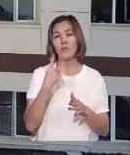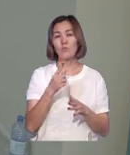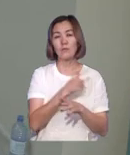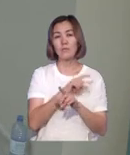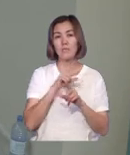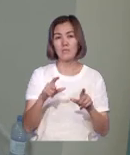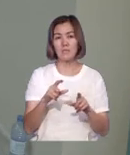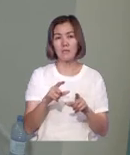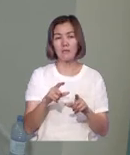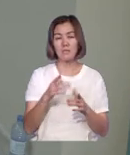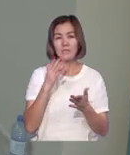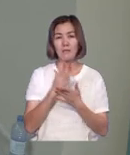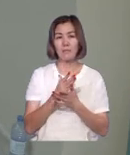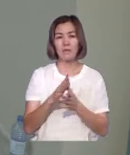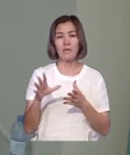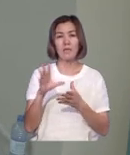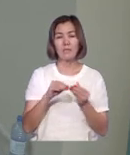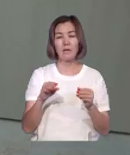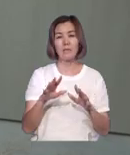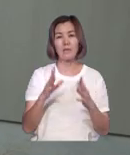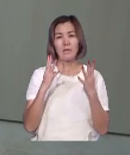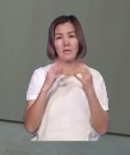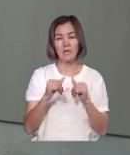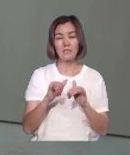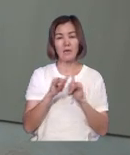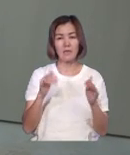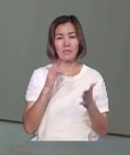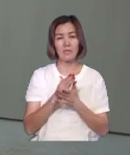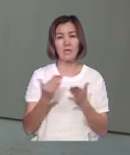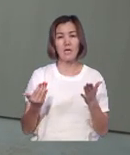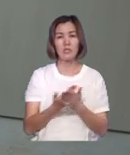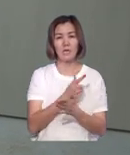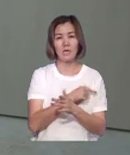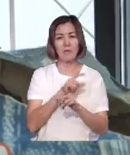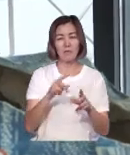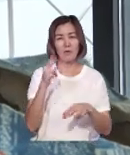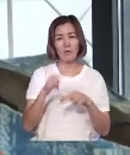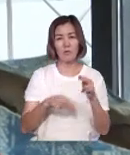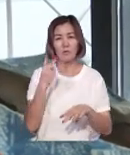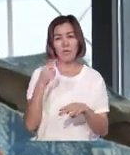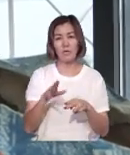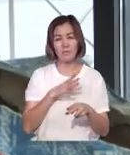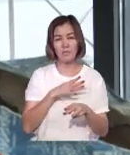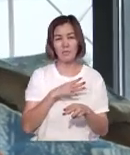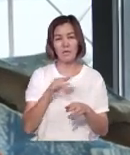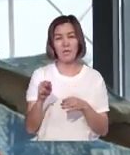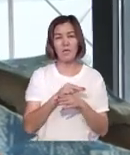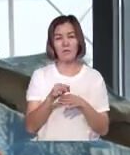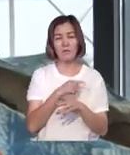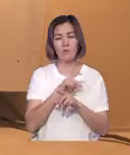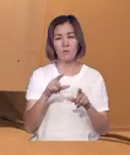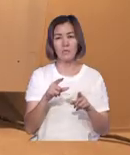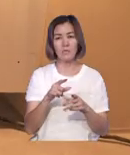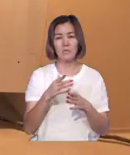нысан жұмыс істеп тұр. Саны тағы да артады. Сарыөзек ауылында жаңа емхананың құрылысы аяқталуға жақын. Емдеу мекемесі халықтың